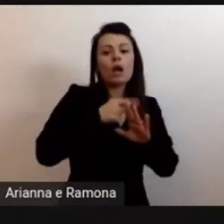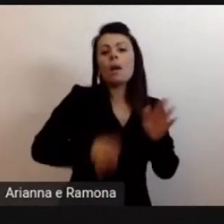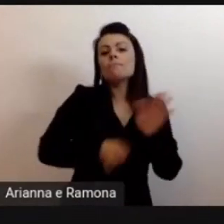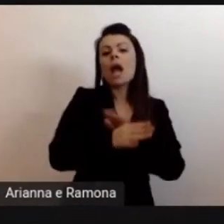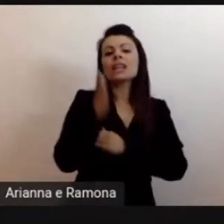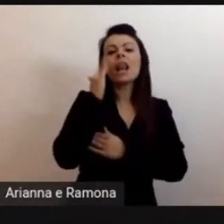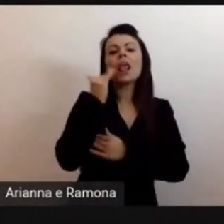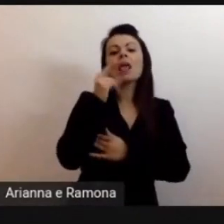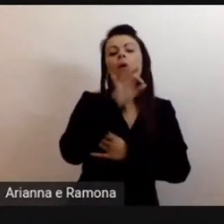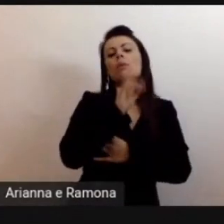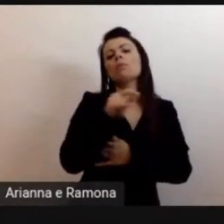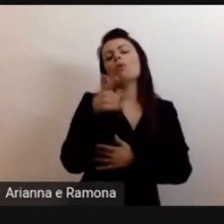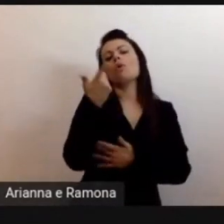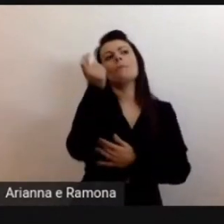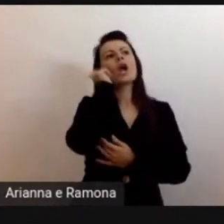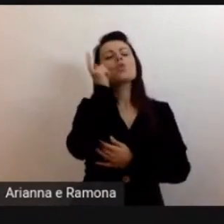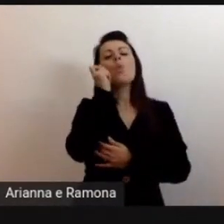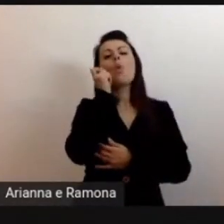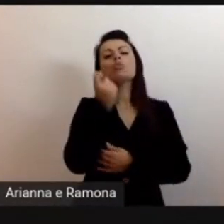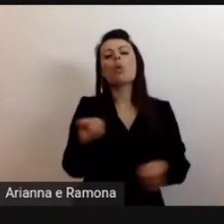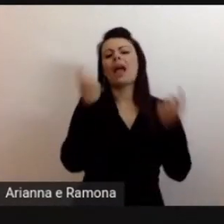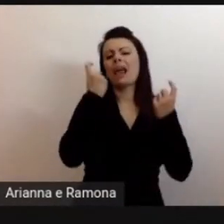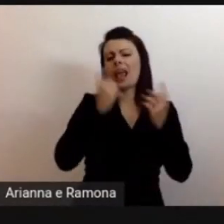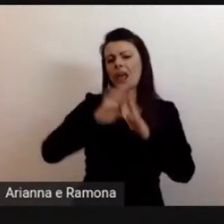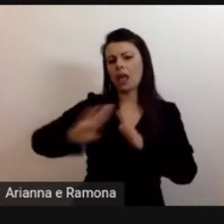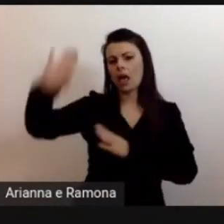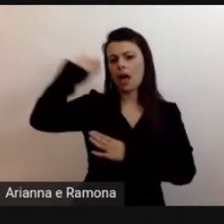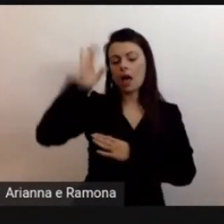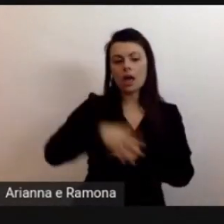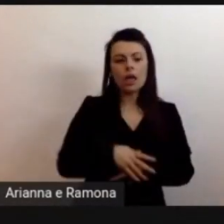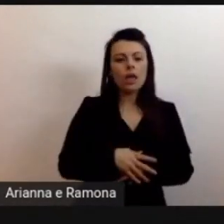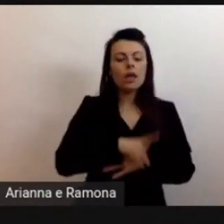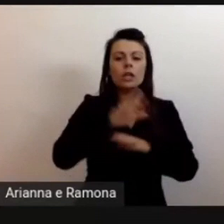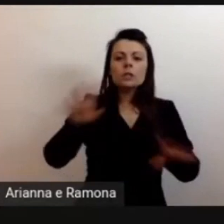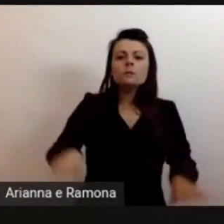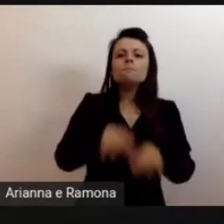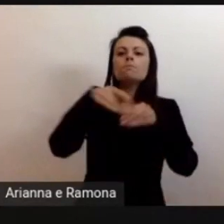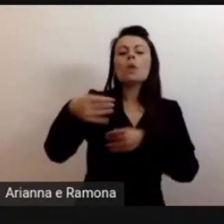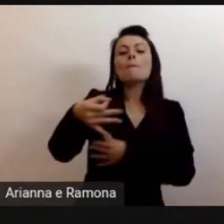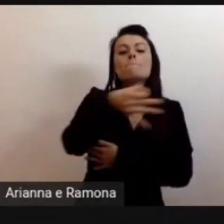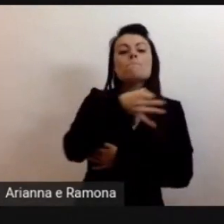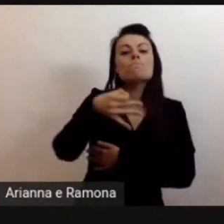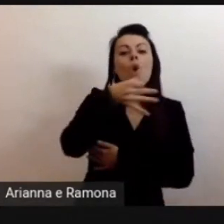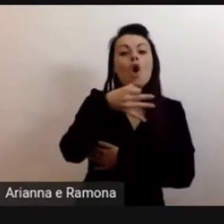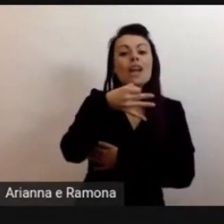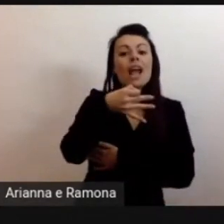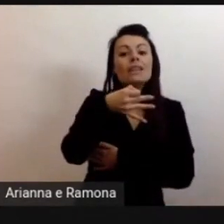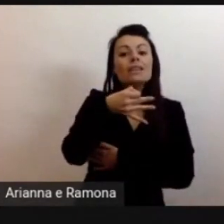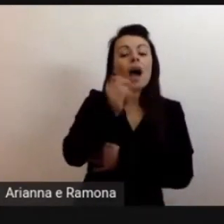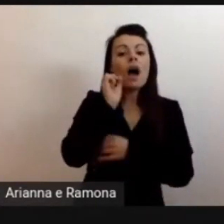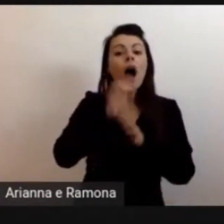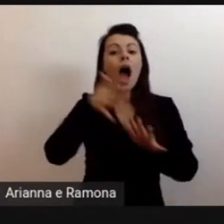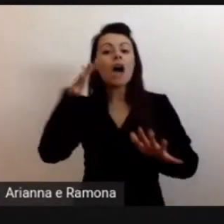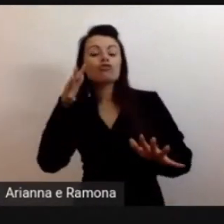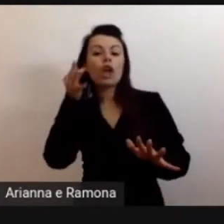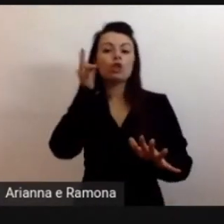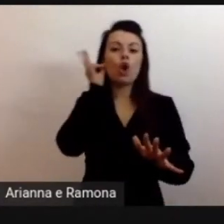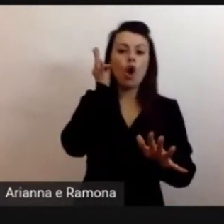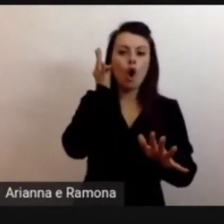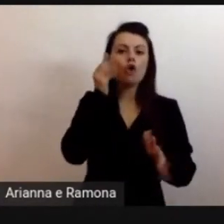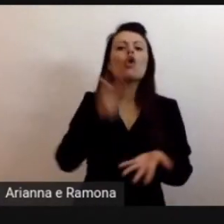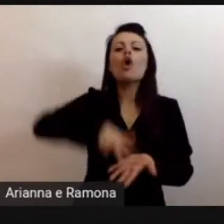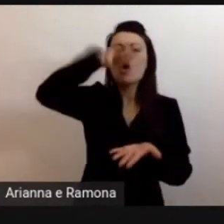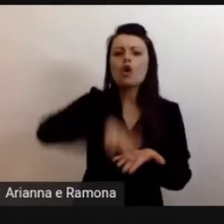quando coniavano una moneta d'oro e d'argento nessun